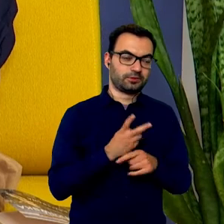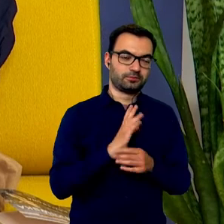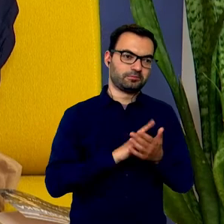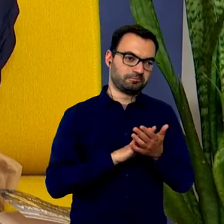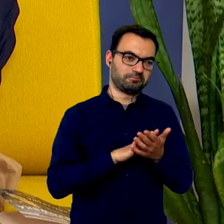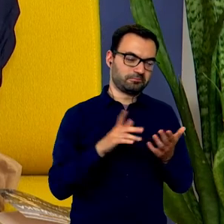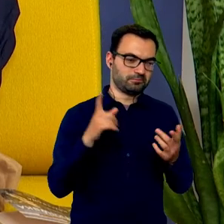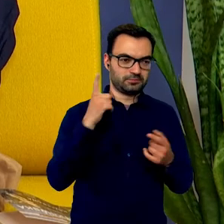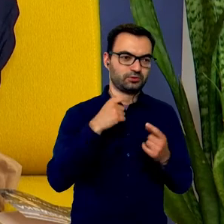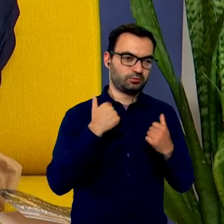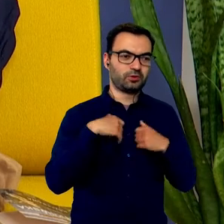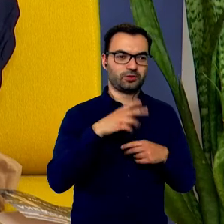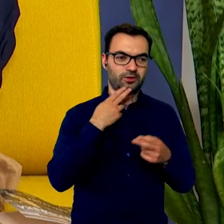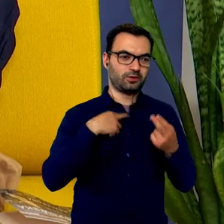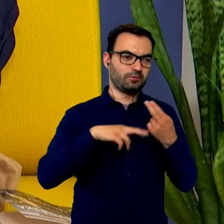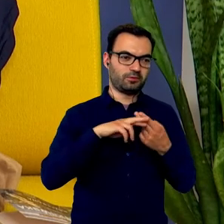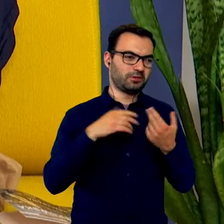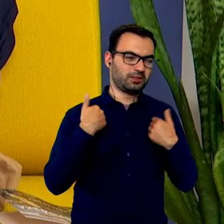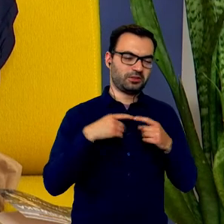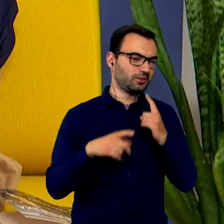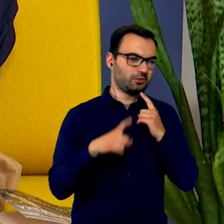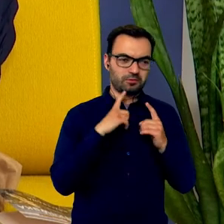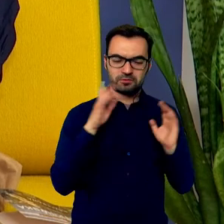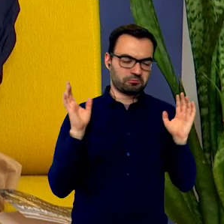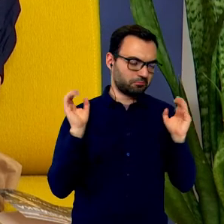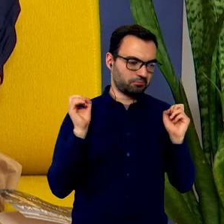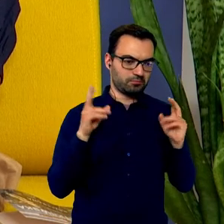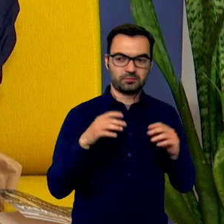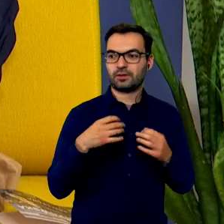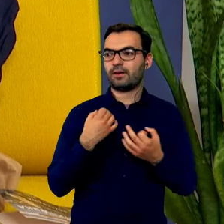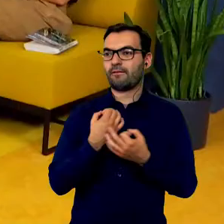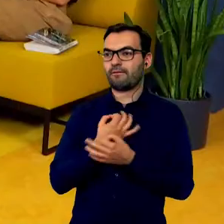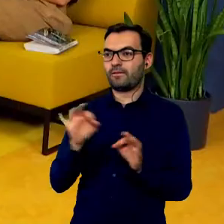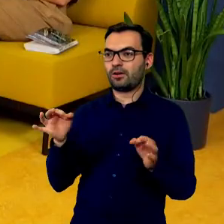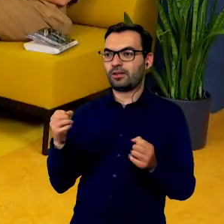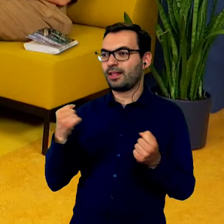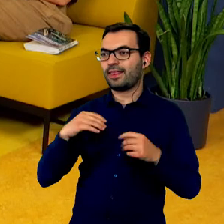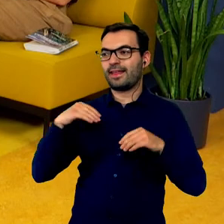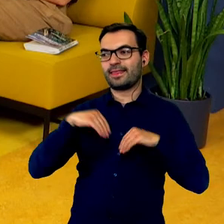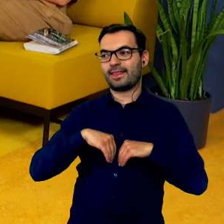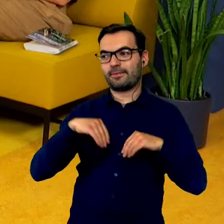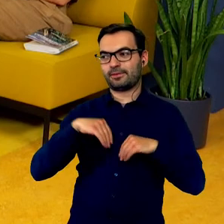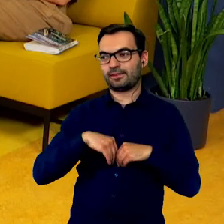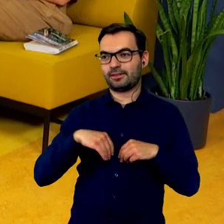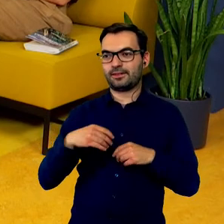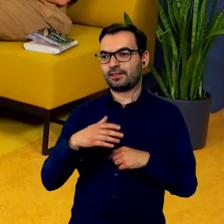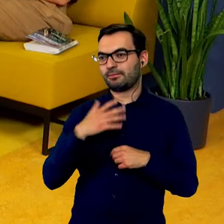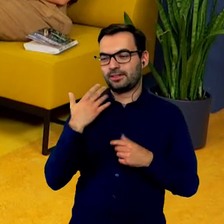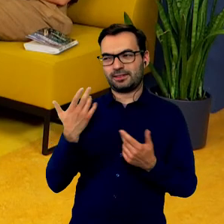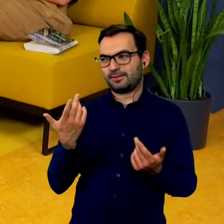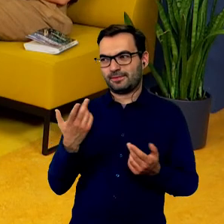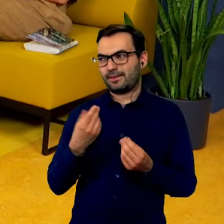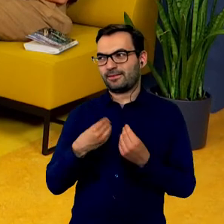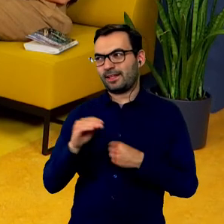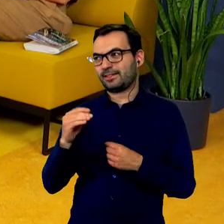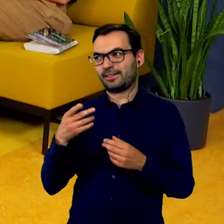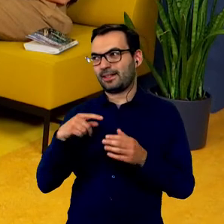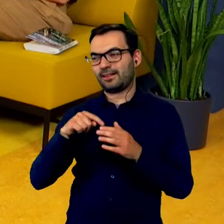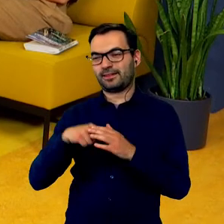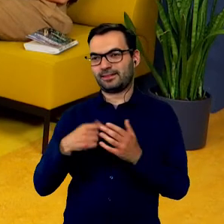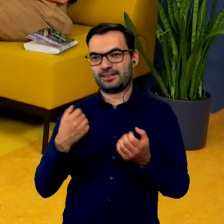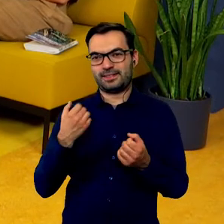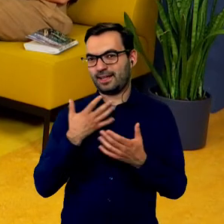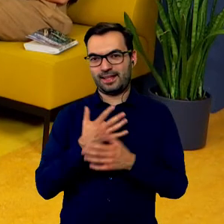to myślę, że pani spokojnie powie, że nie chce o tym mówić. Wolność jest najbardziej intymną rzeczą, więc chyba nie przekroczy. Nie przekroczymy.